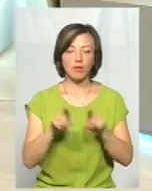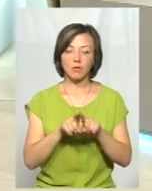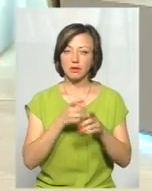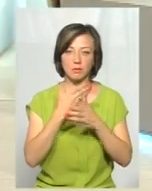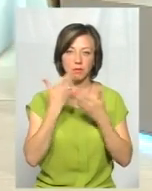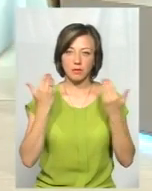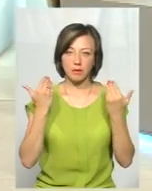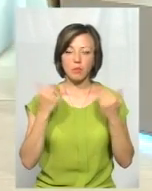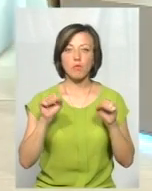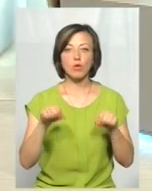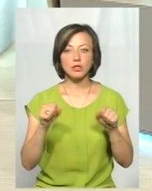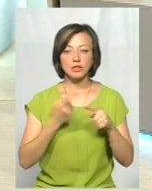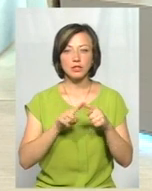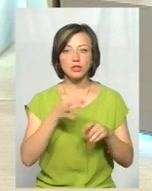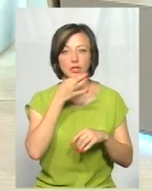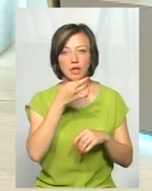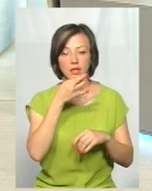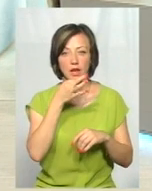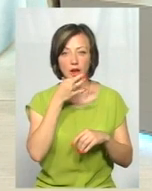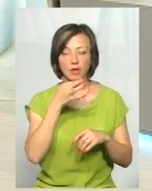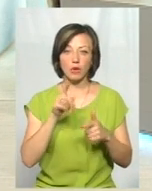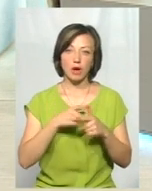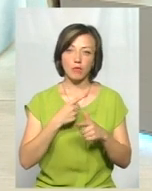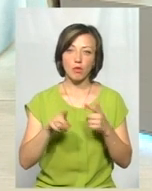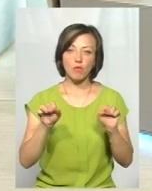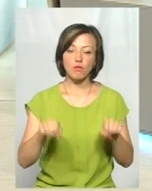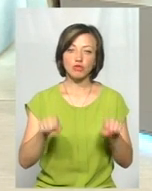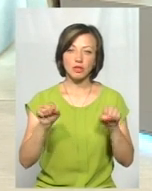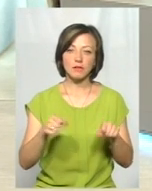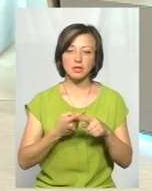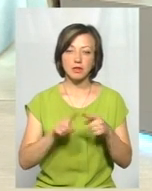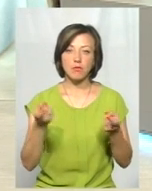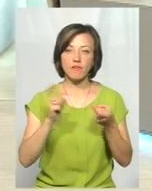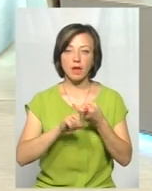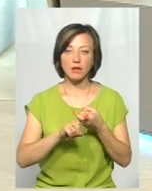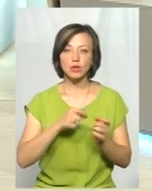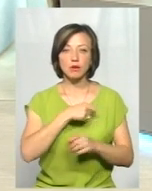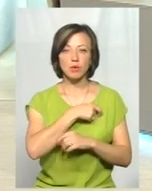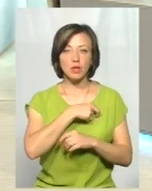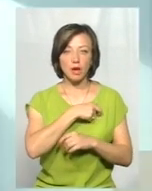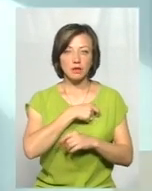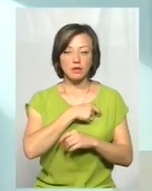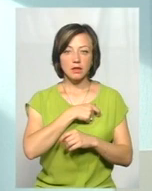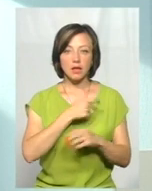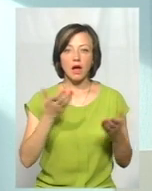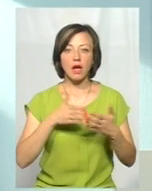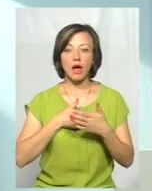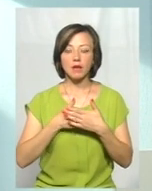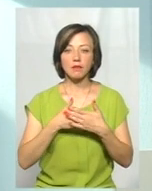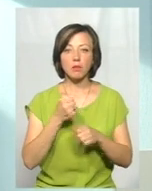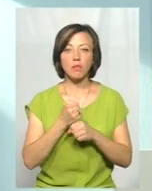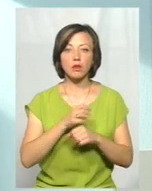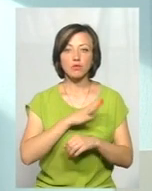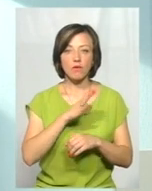не побачили. Можливо, це ще зарано. Можливо, це пов'язано з тим, що депутати, які активно